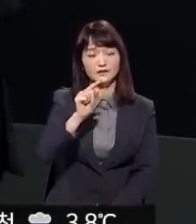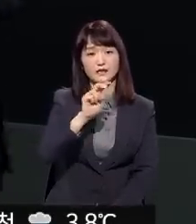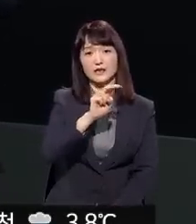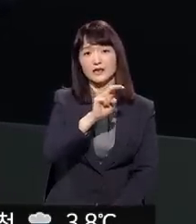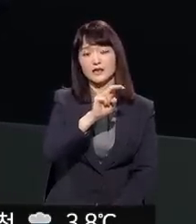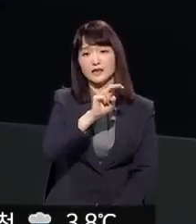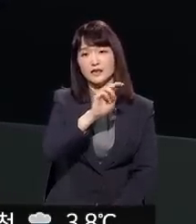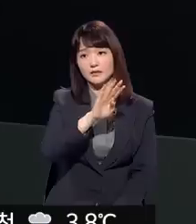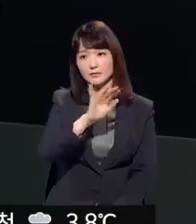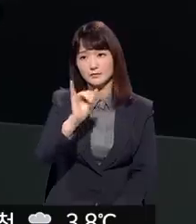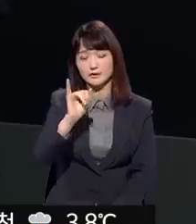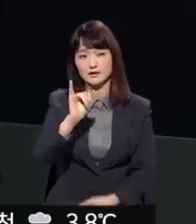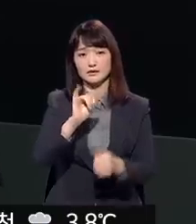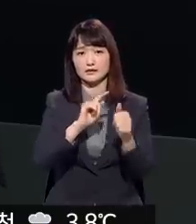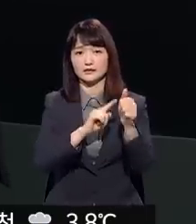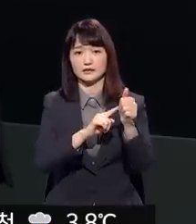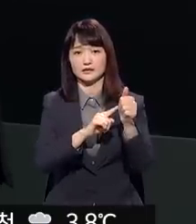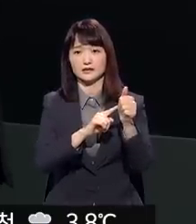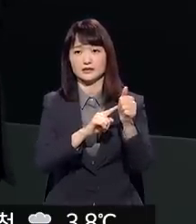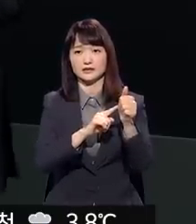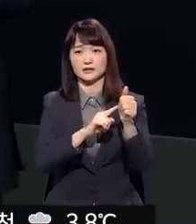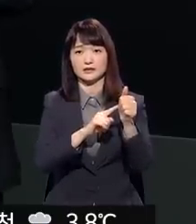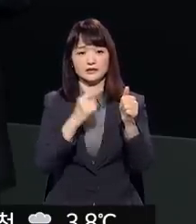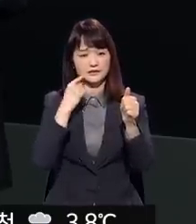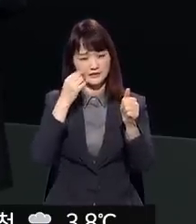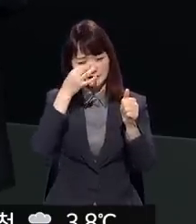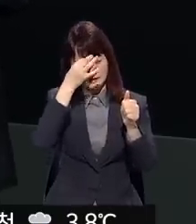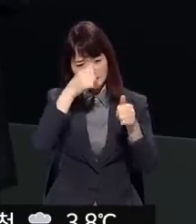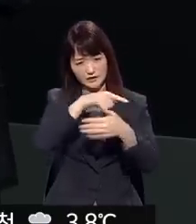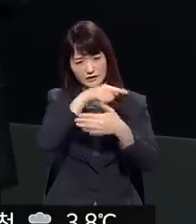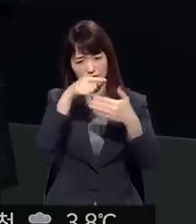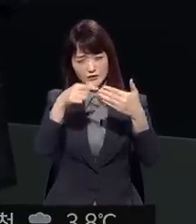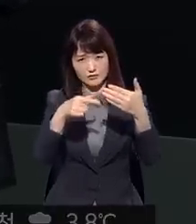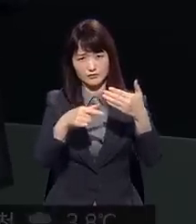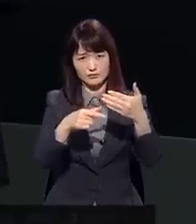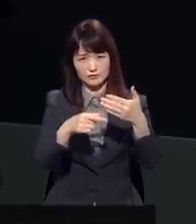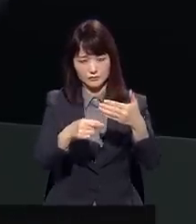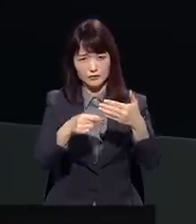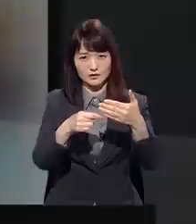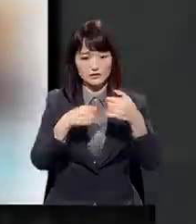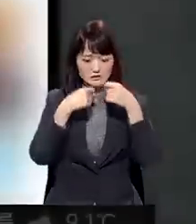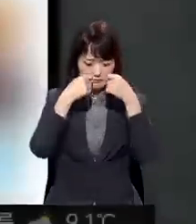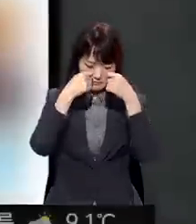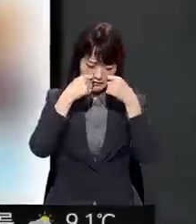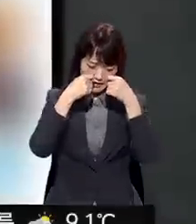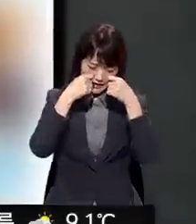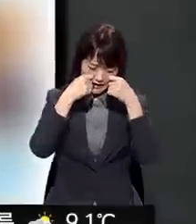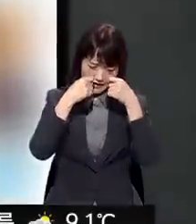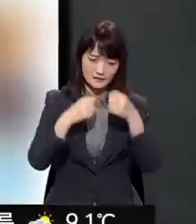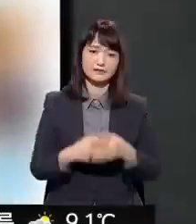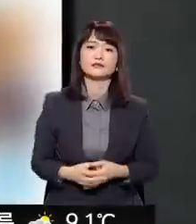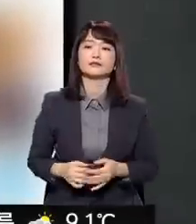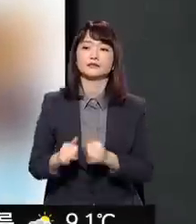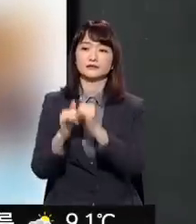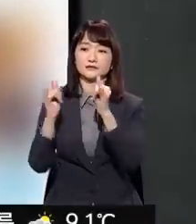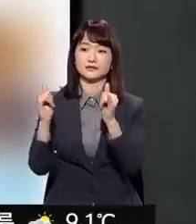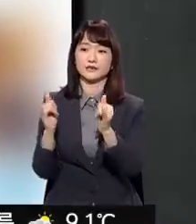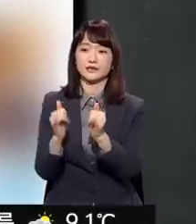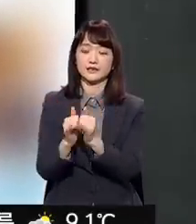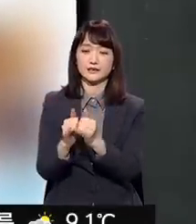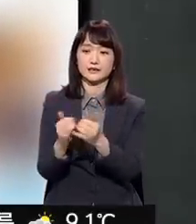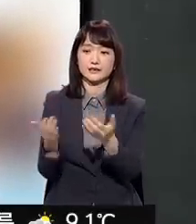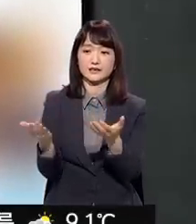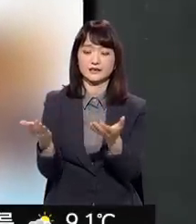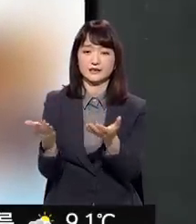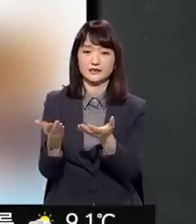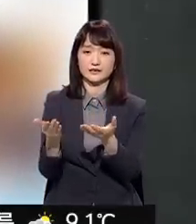눈물 펑펑 쏟으면서 하차를 한 뒤에 사회복무요원으로 입대했었는데, 아하, 결국.